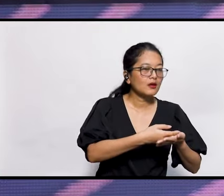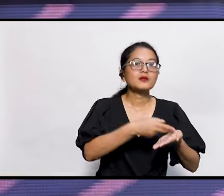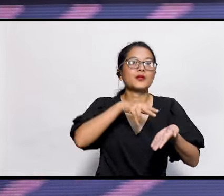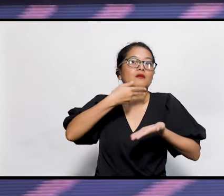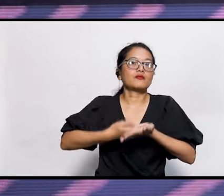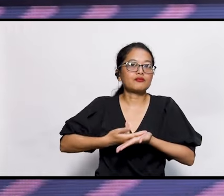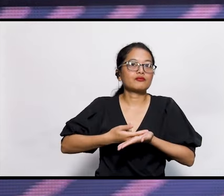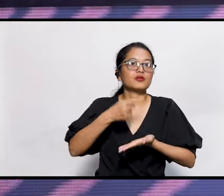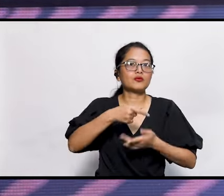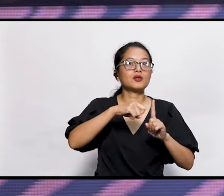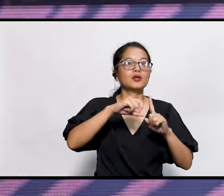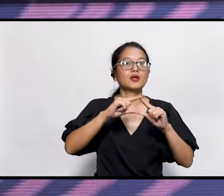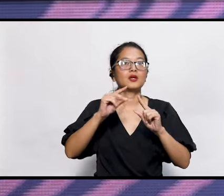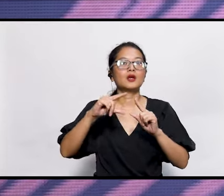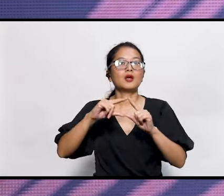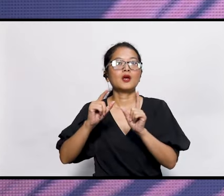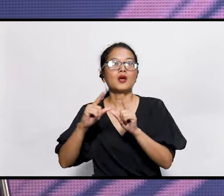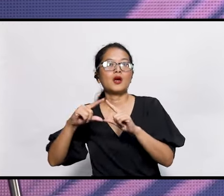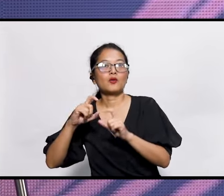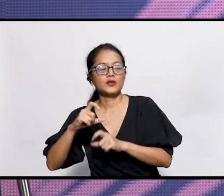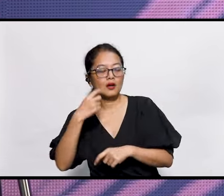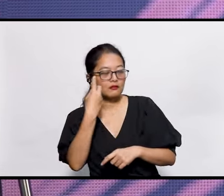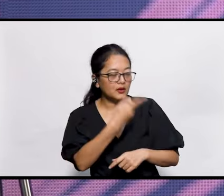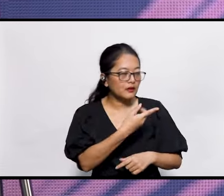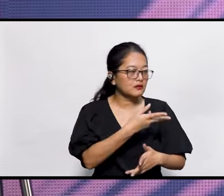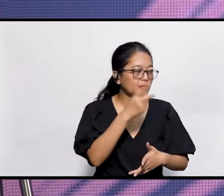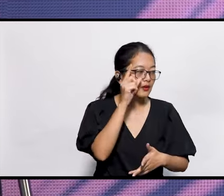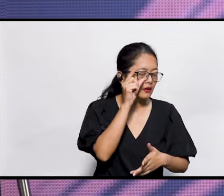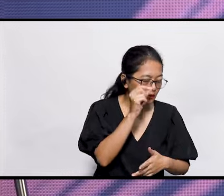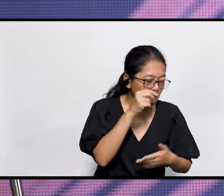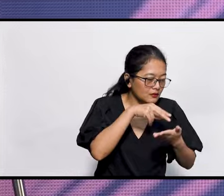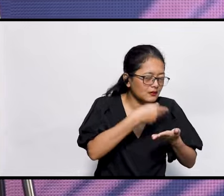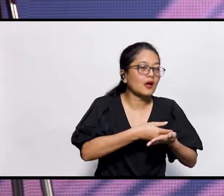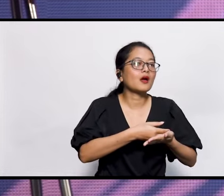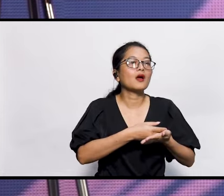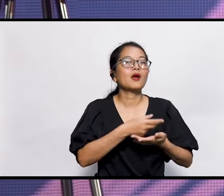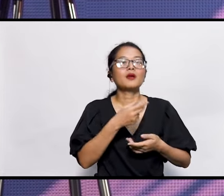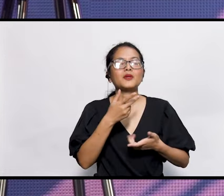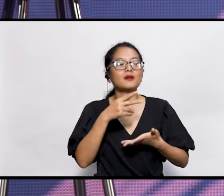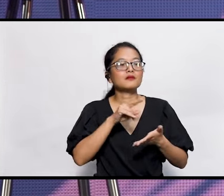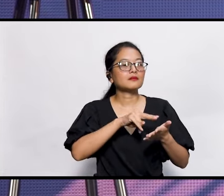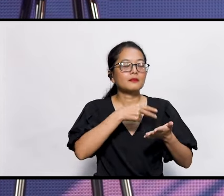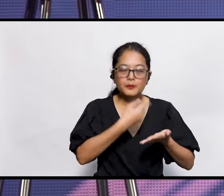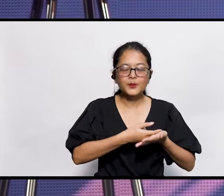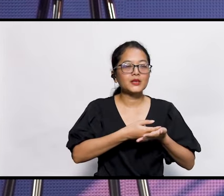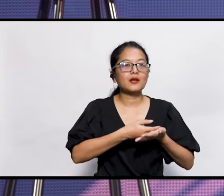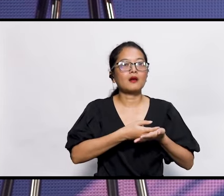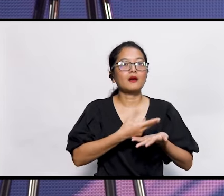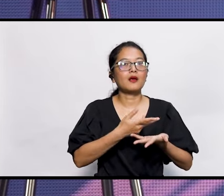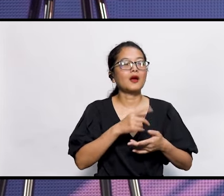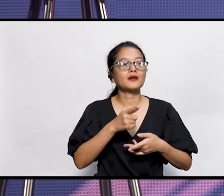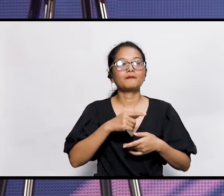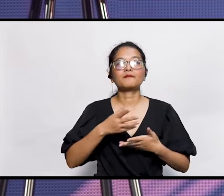karawi langsung saya bawa ke Siloam yang jaraknya dekat sekali dalam perjalanan me and my sister Pastor Han dan